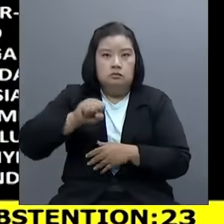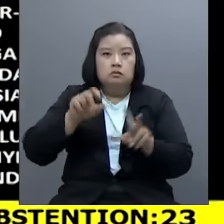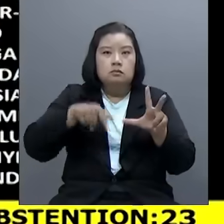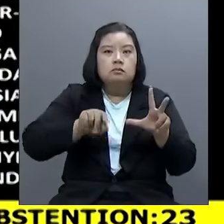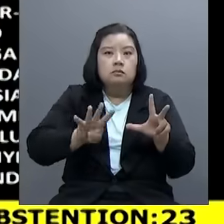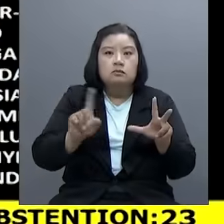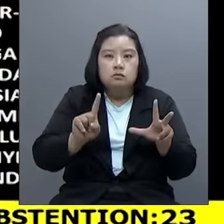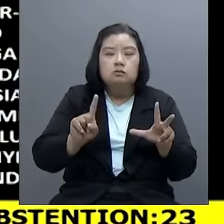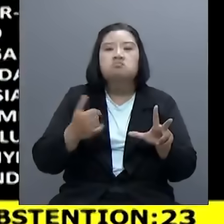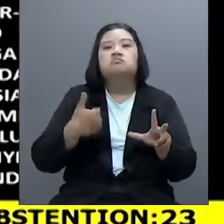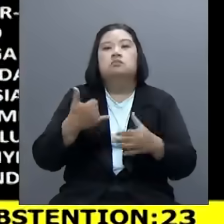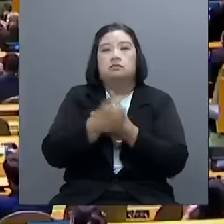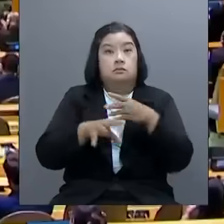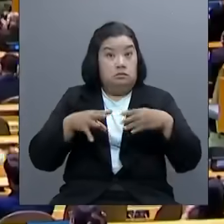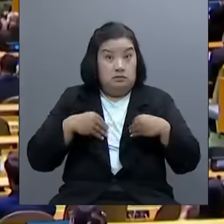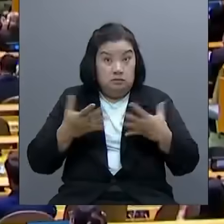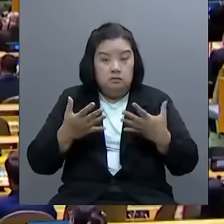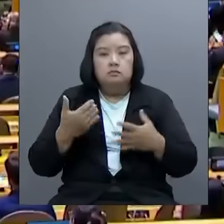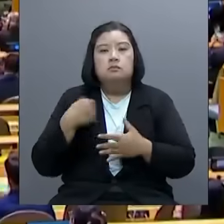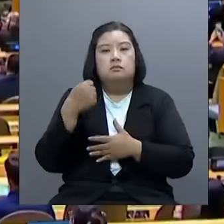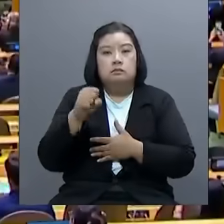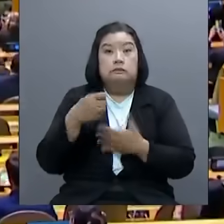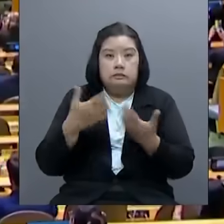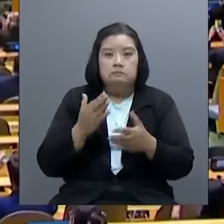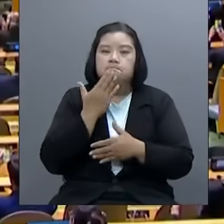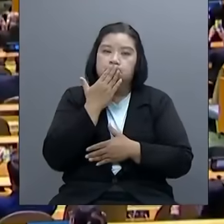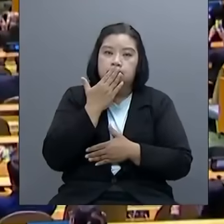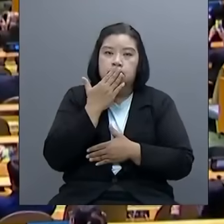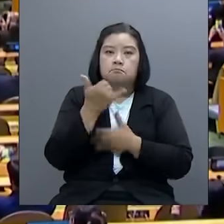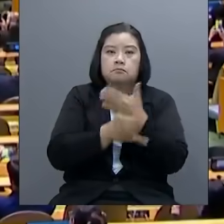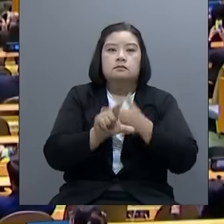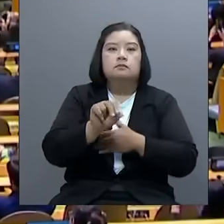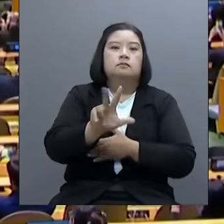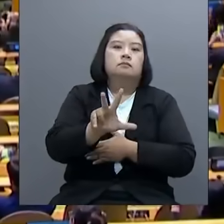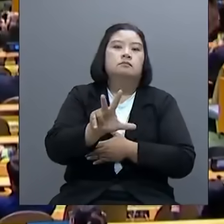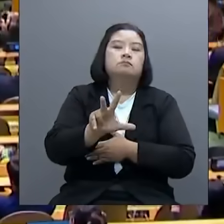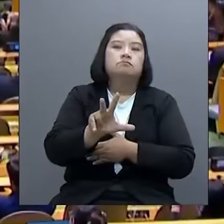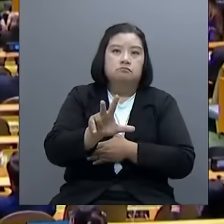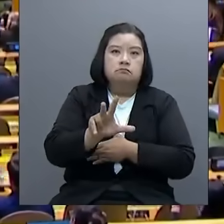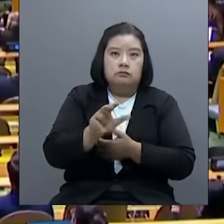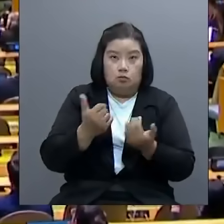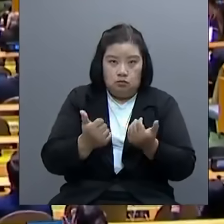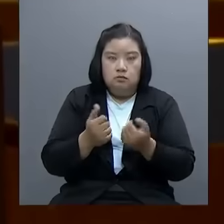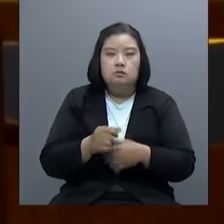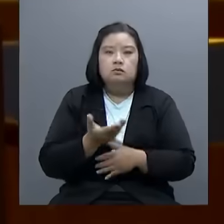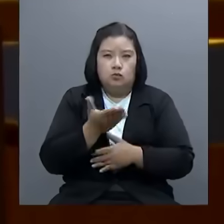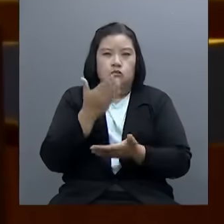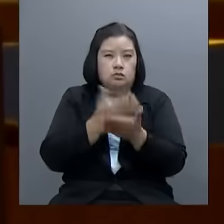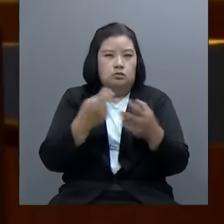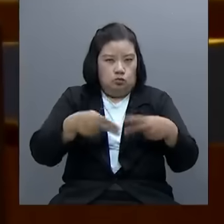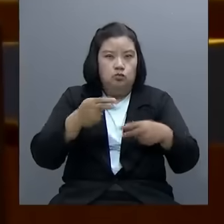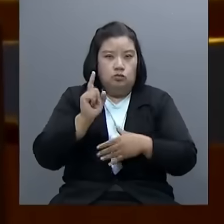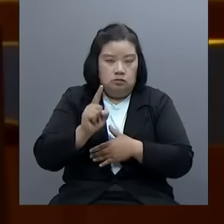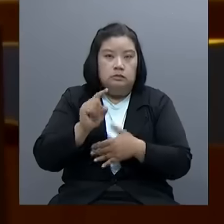หลังจากมีประเทศที่คัดค้านเพียง 10ประเทศและงดออกเสียง 23ประเทศสะท้อนถึงแรงกดดันที่เพิ่มมากขึ้นต่อปฏิบัติ